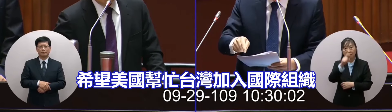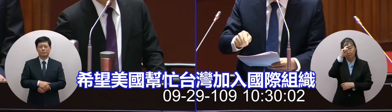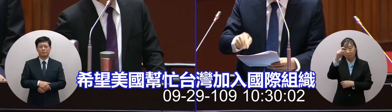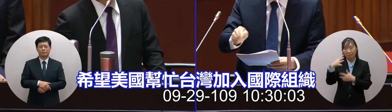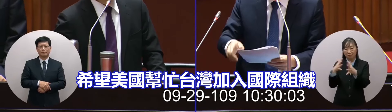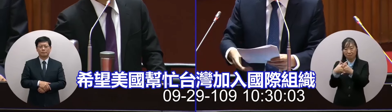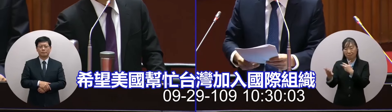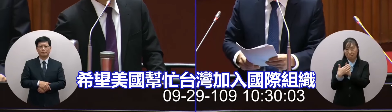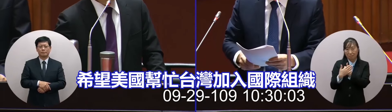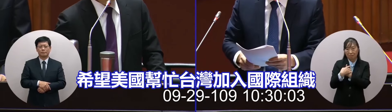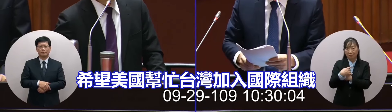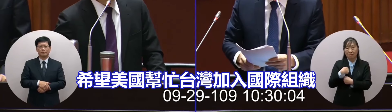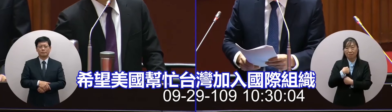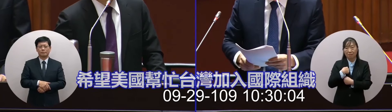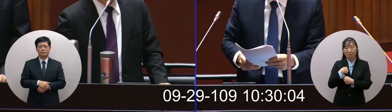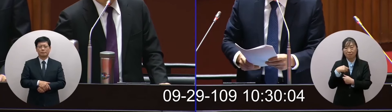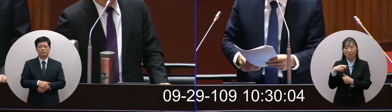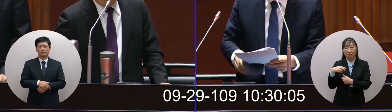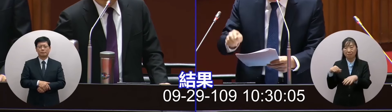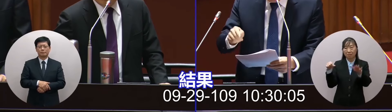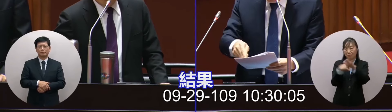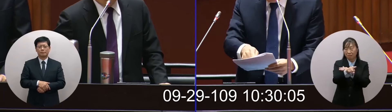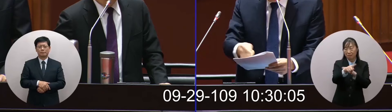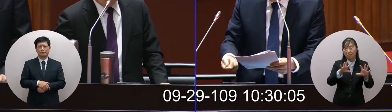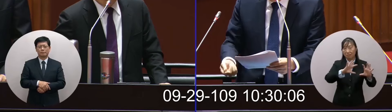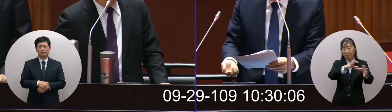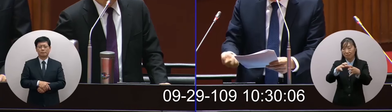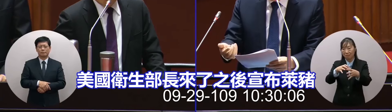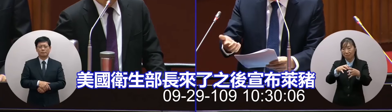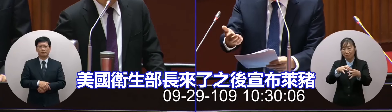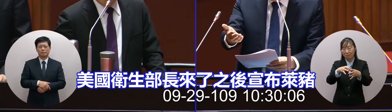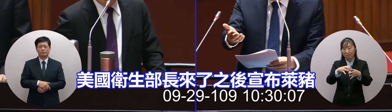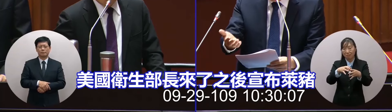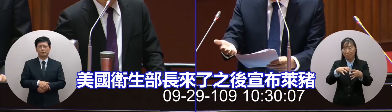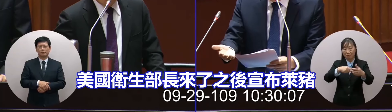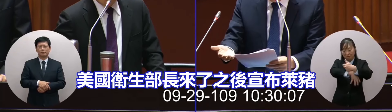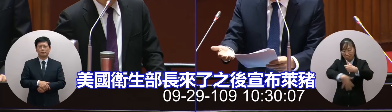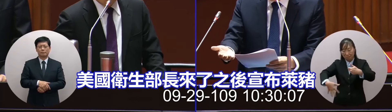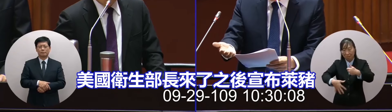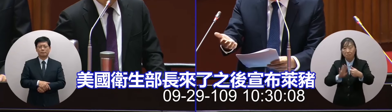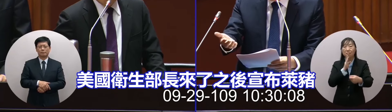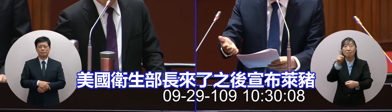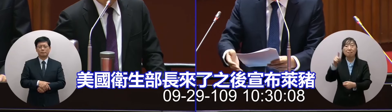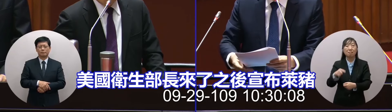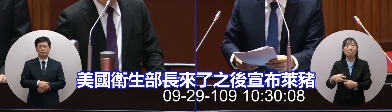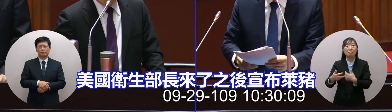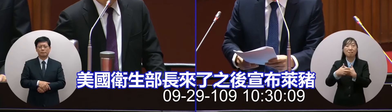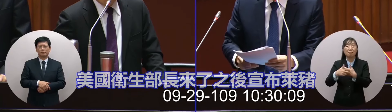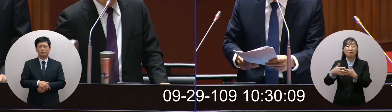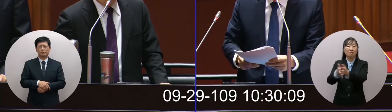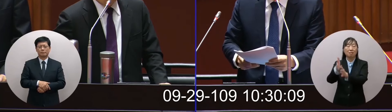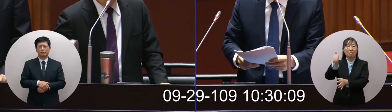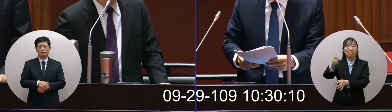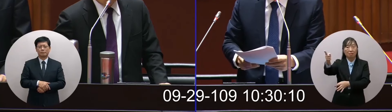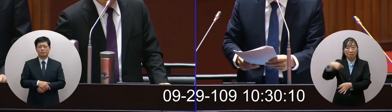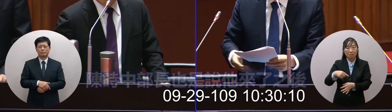国帮忙台湾加入国际组织啦。结果美国卫生部长来了之后宣布来猪